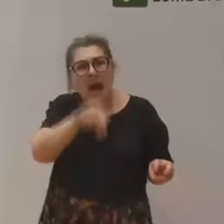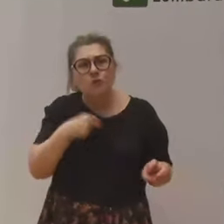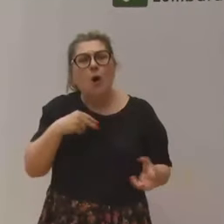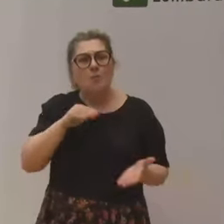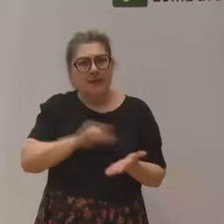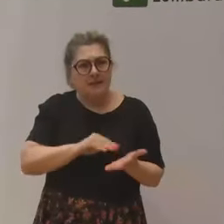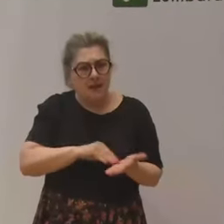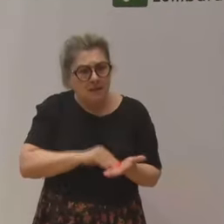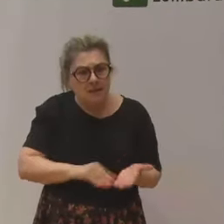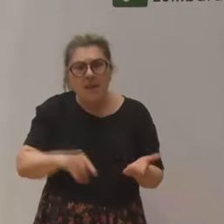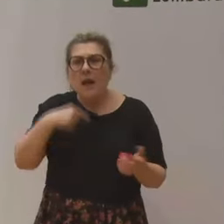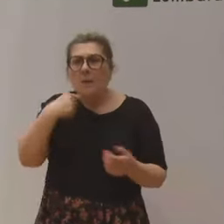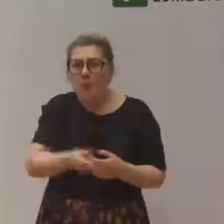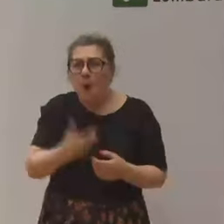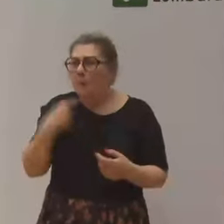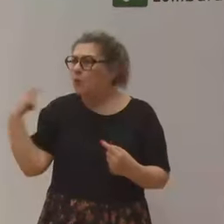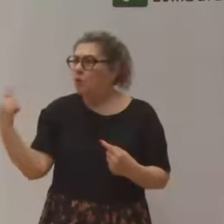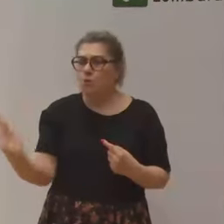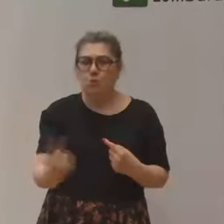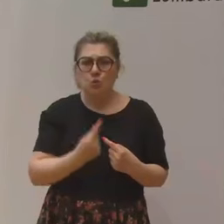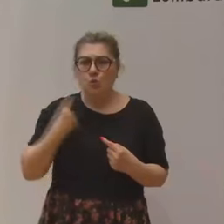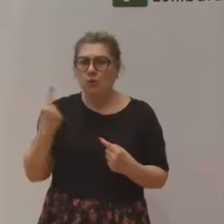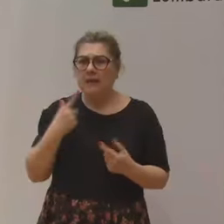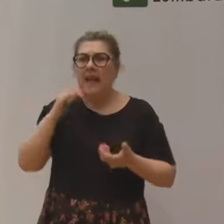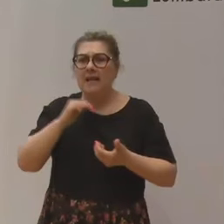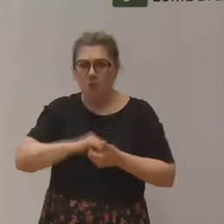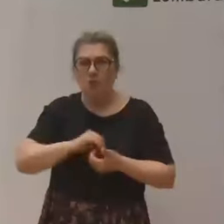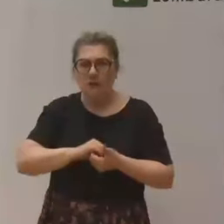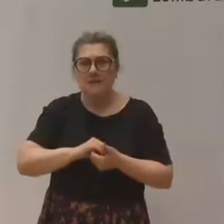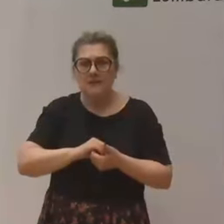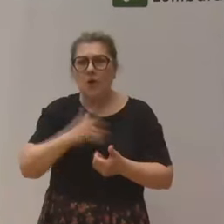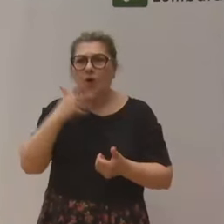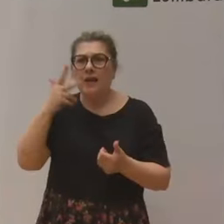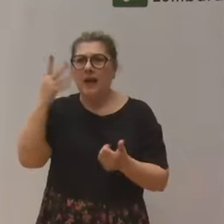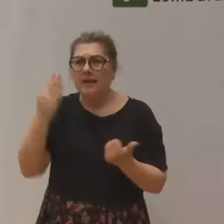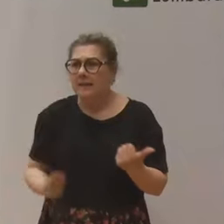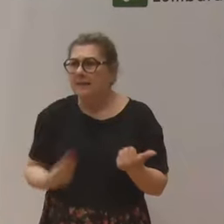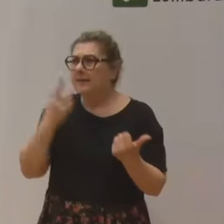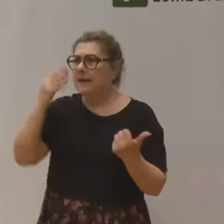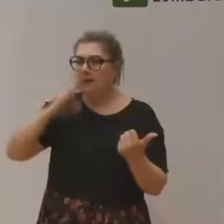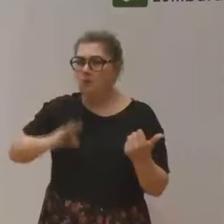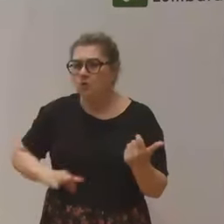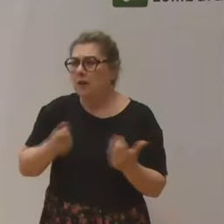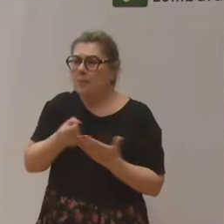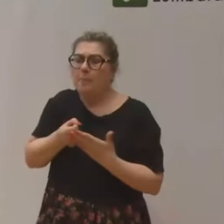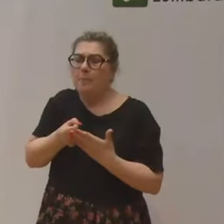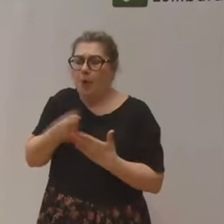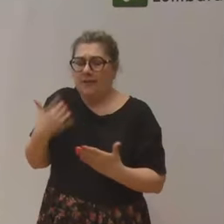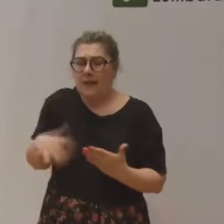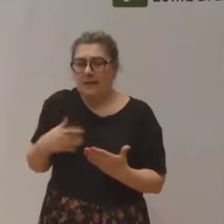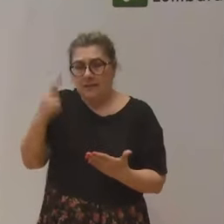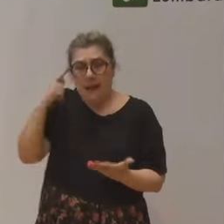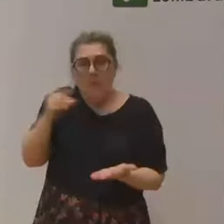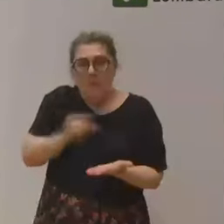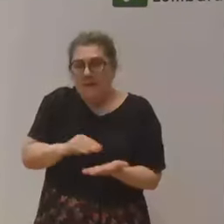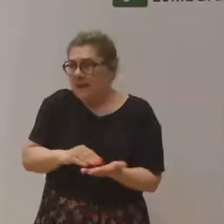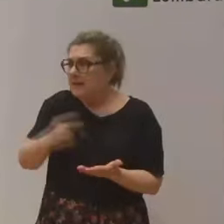esserci dal punto di vista di tutte le associazioni, gli enti, le istituzioni. Questo è fondamentale, il